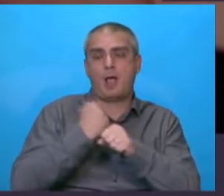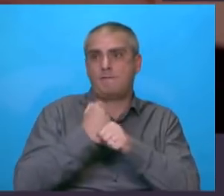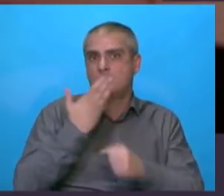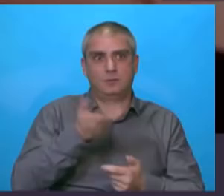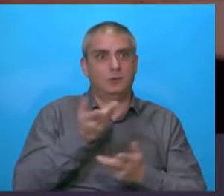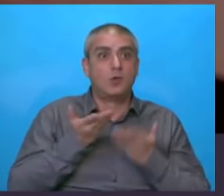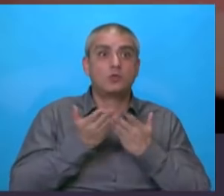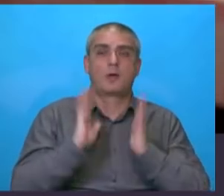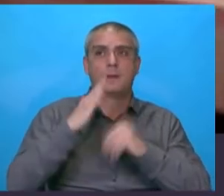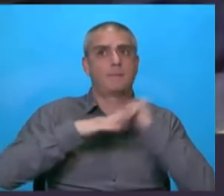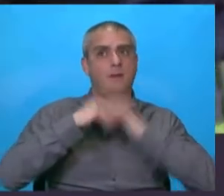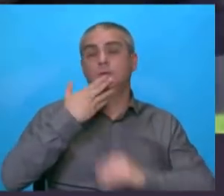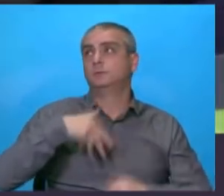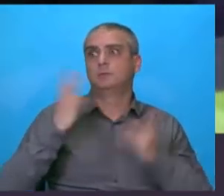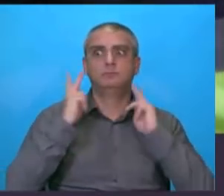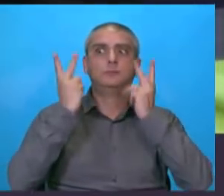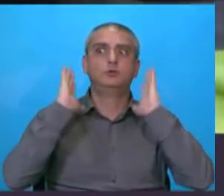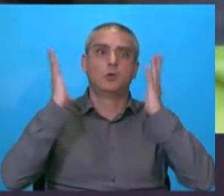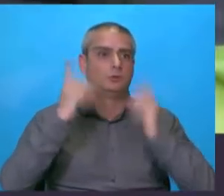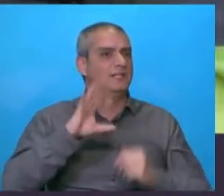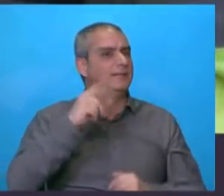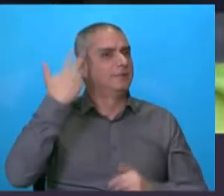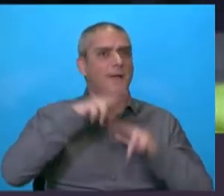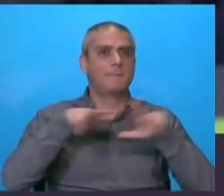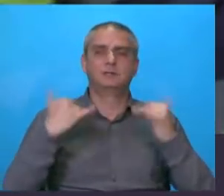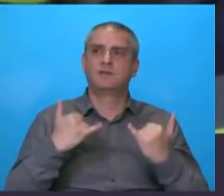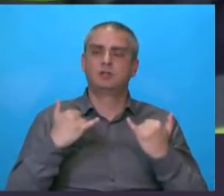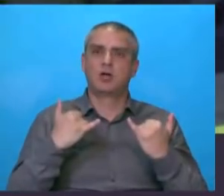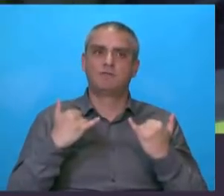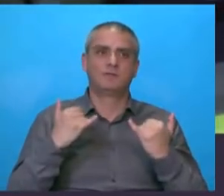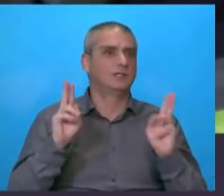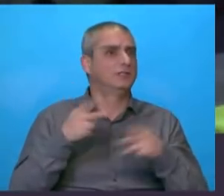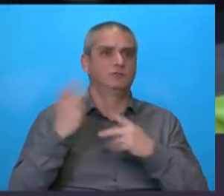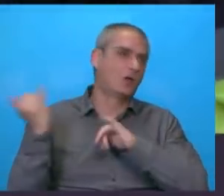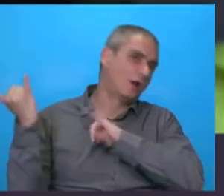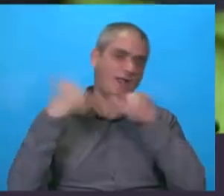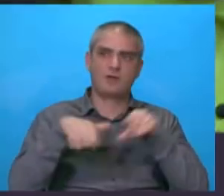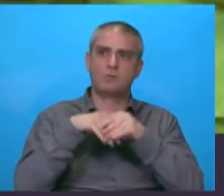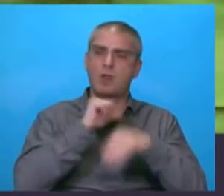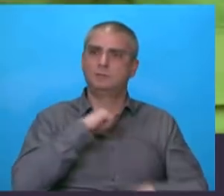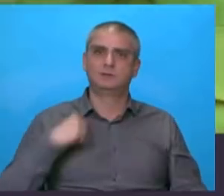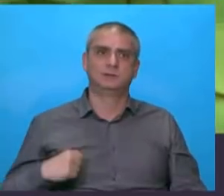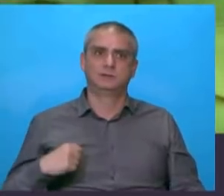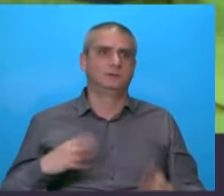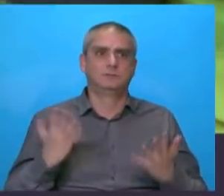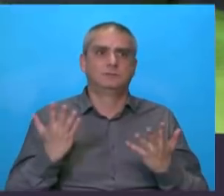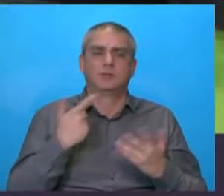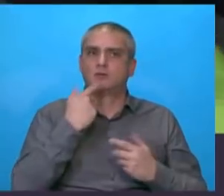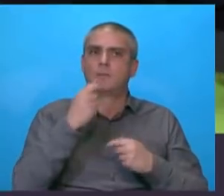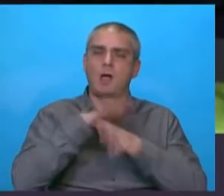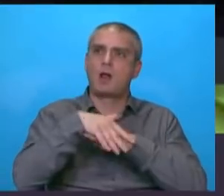לענף הבנייה בצורה מאוד משמעותית. אז אם יהיה מצב עכשיו שאי אפשר יהיה יותר להביא פועלים מסין, מה זה אומר לגבי ענף